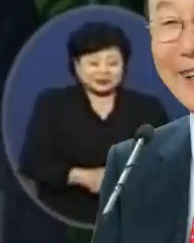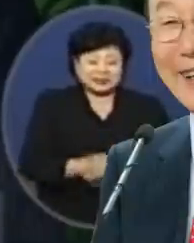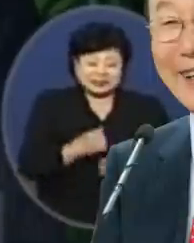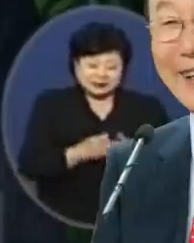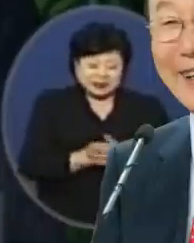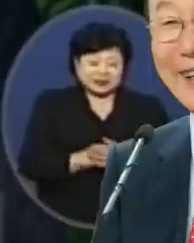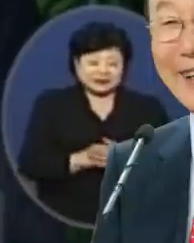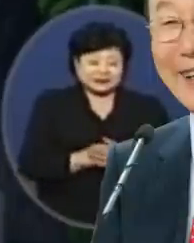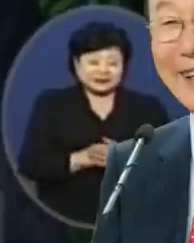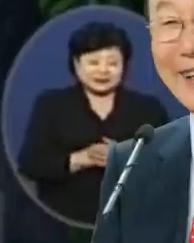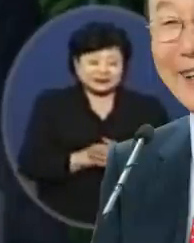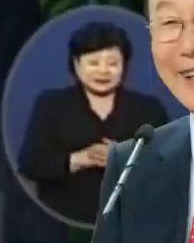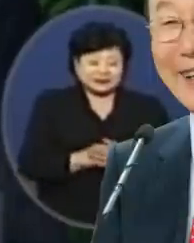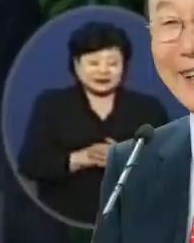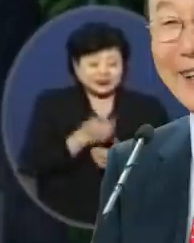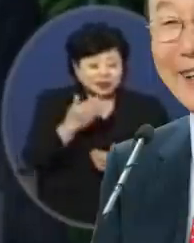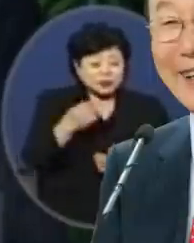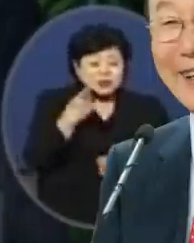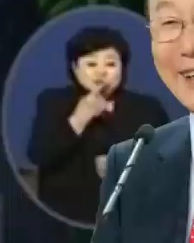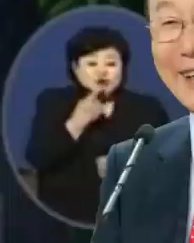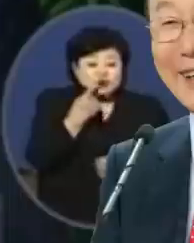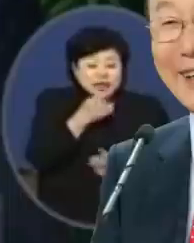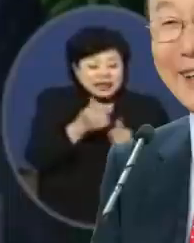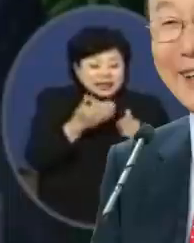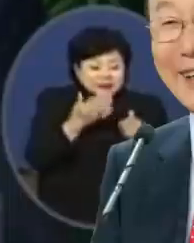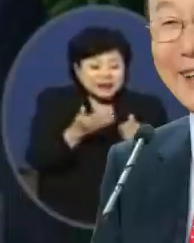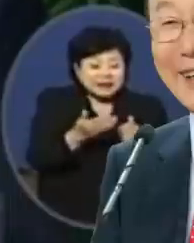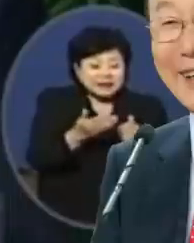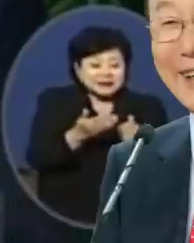그러므로 여러분의 입술에 하나님이